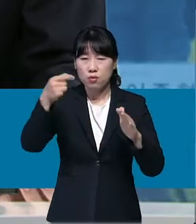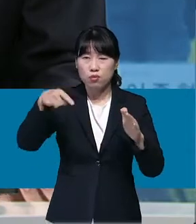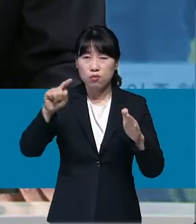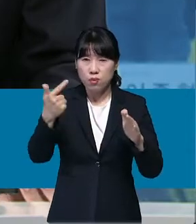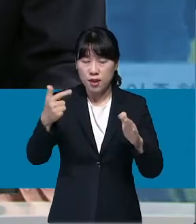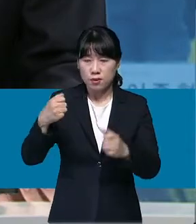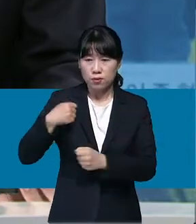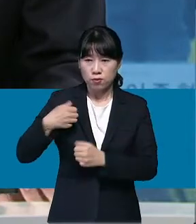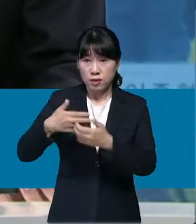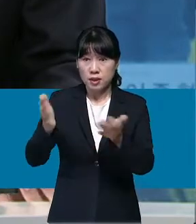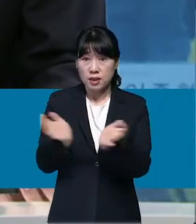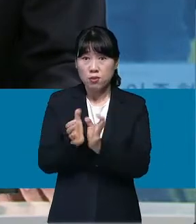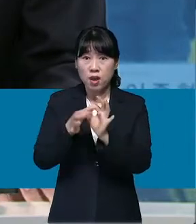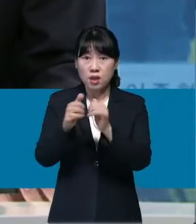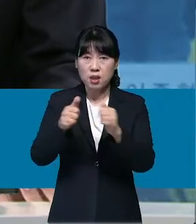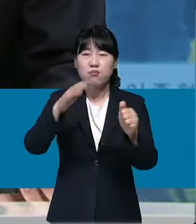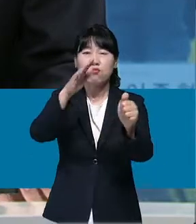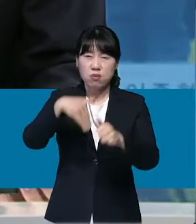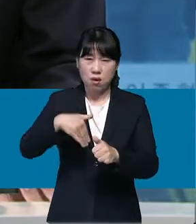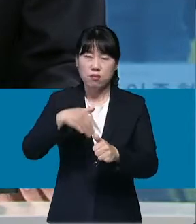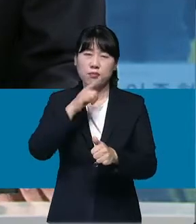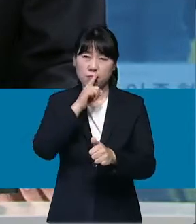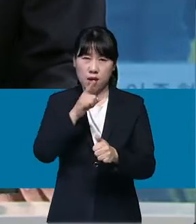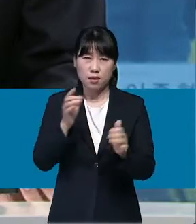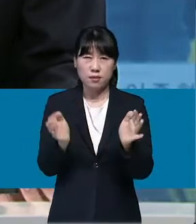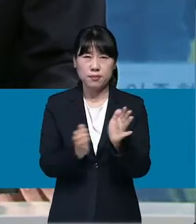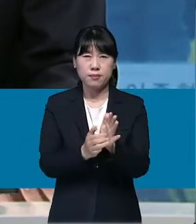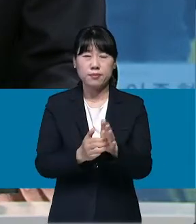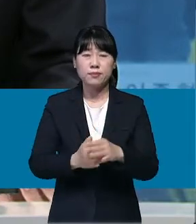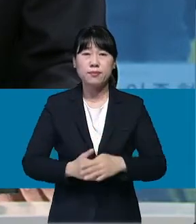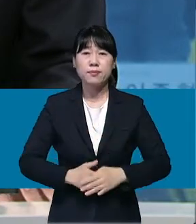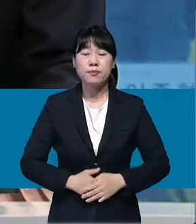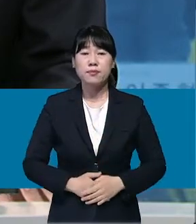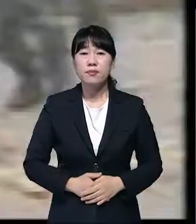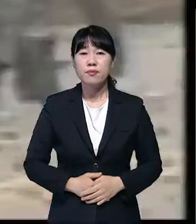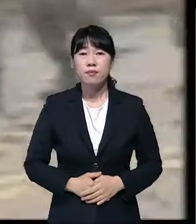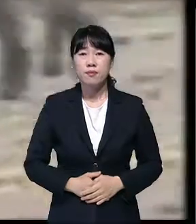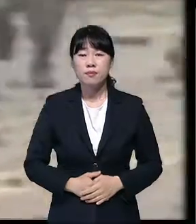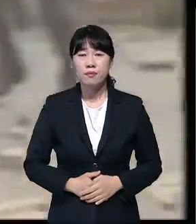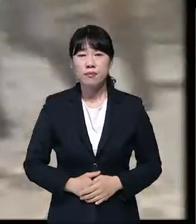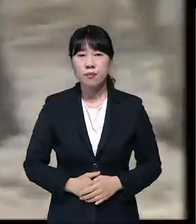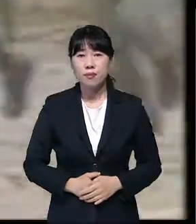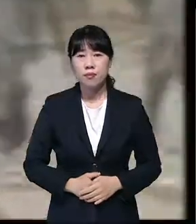소환하겠다고 밝혔습니다. 서울방송본부 정희진 기자입니다.